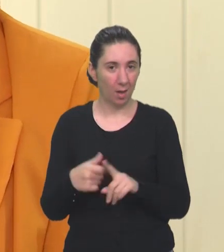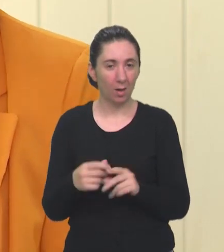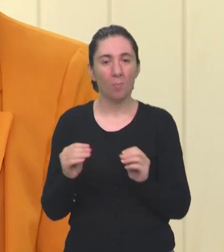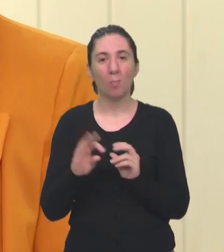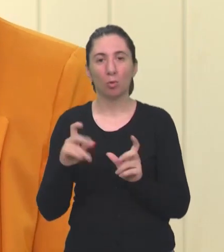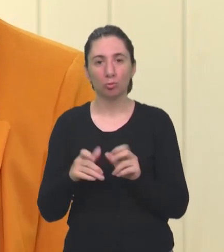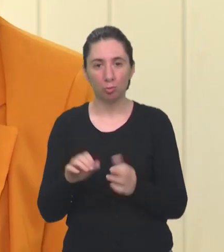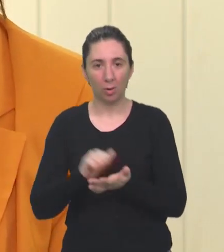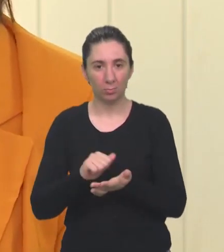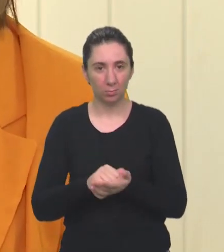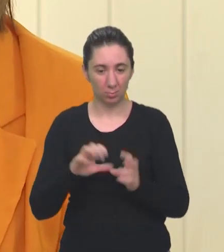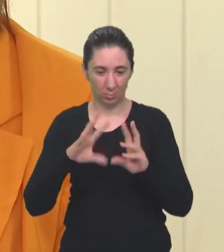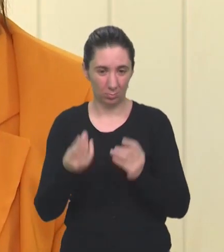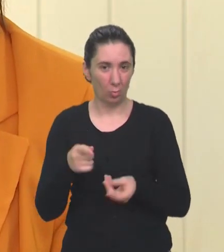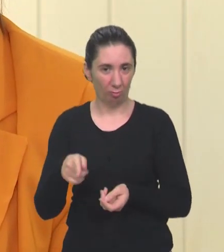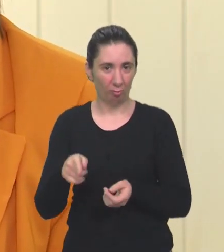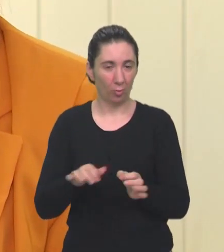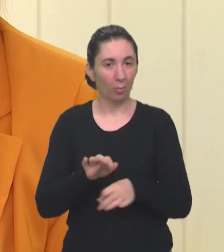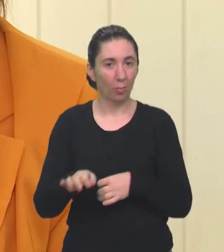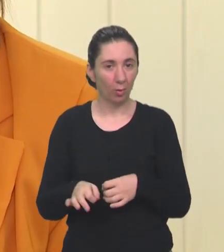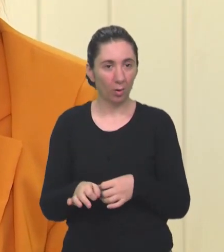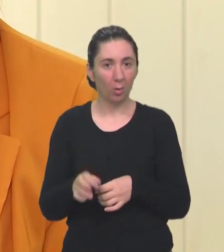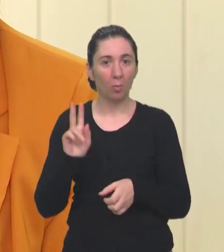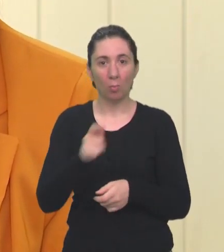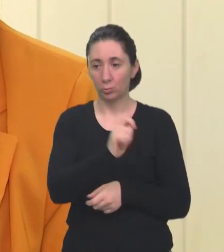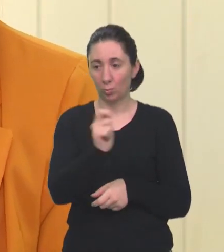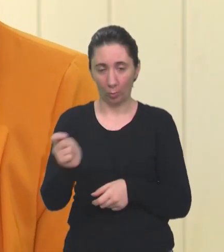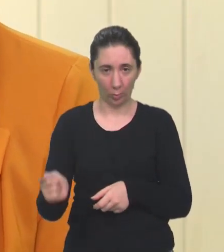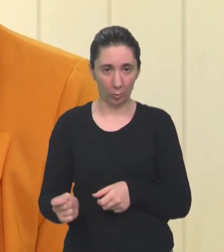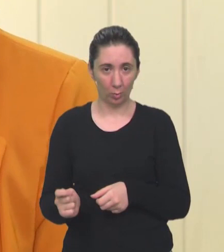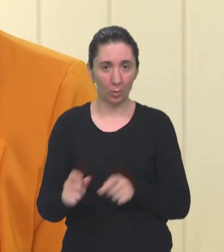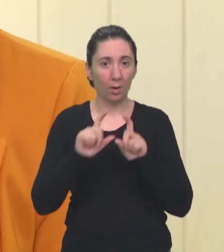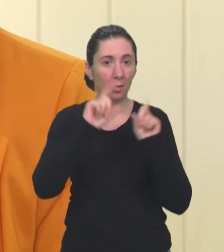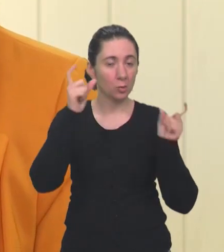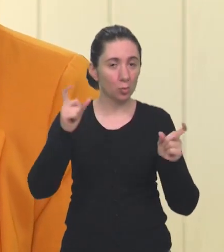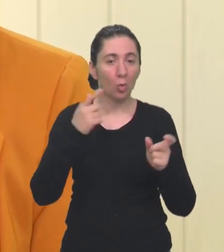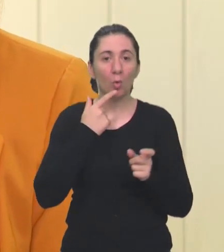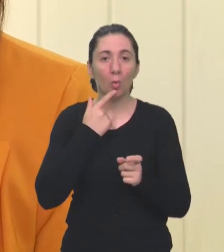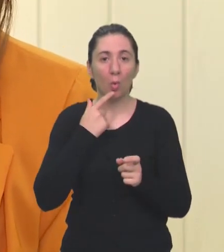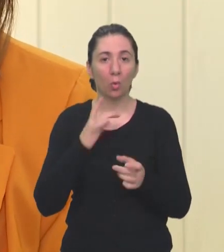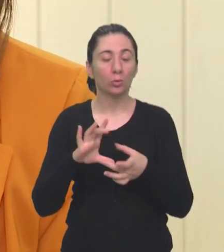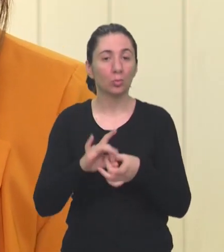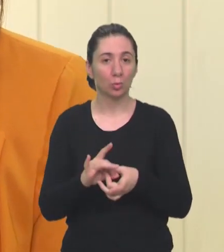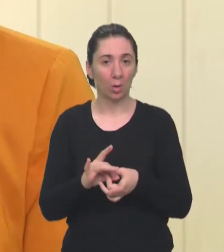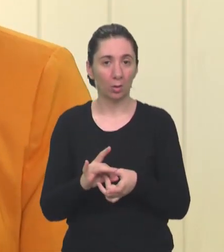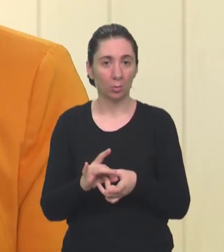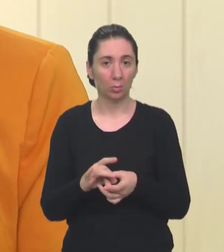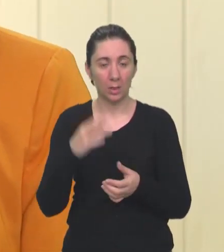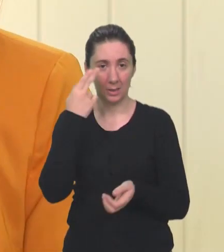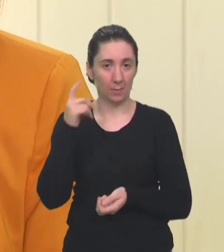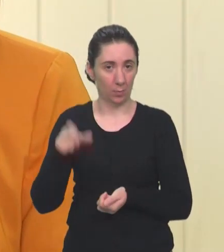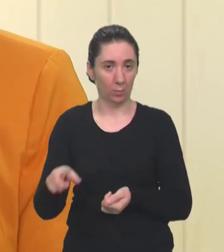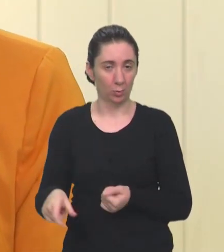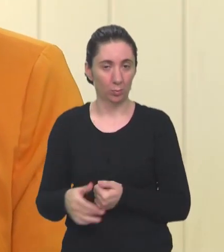kratke brošure koje su tiskane u sklopu tog projekta da ih možemo podijeliti institucijama koje su u direktnom kontaktu sa